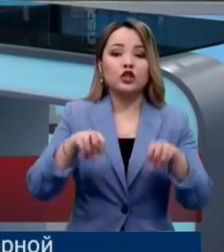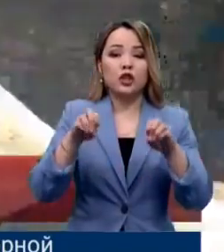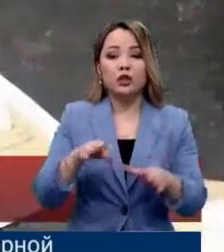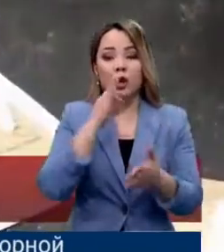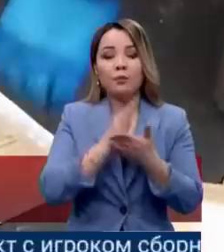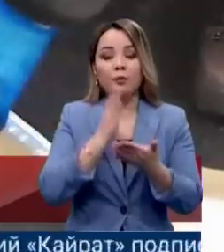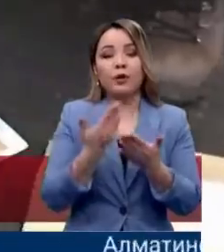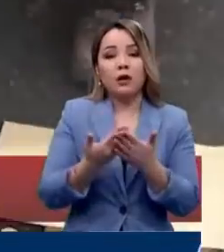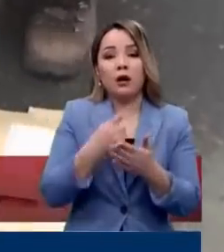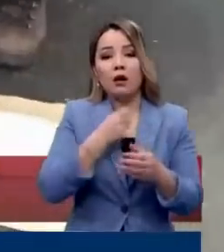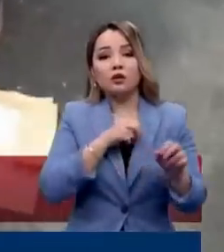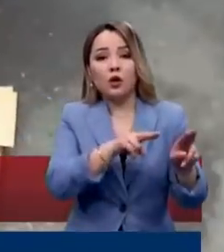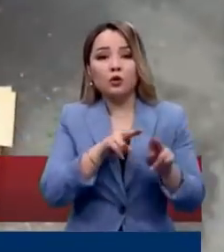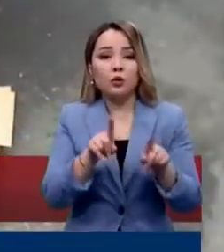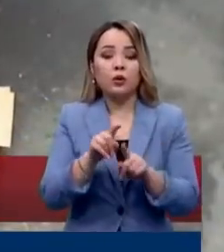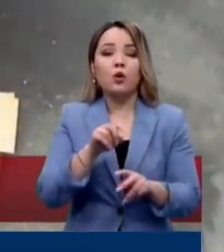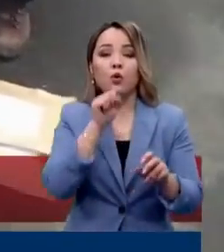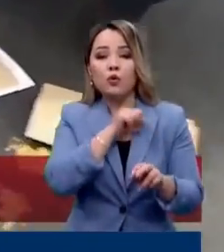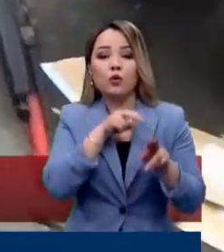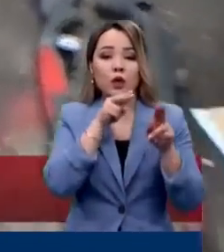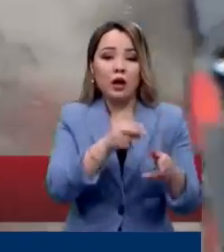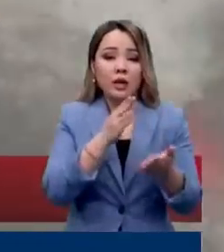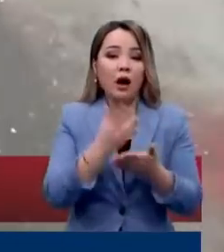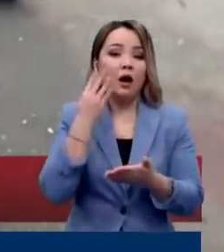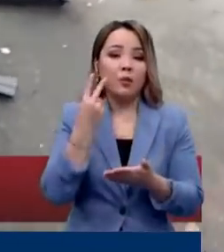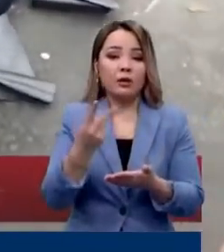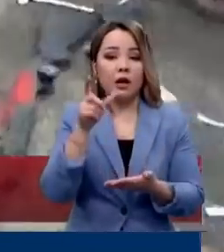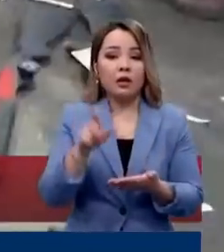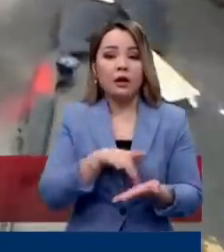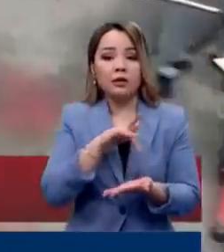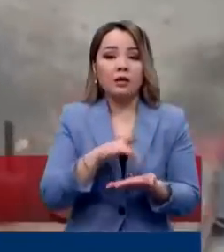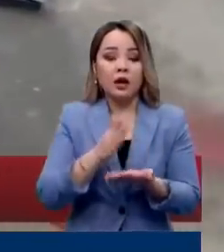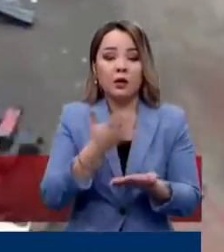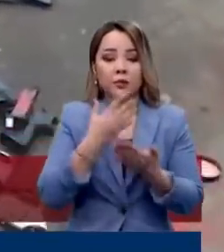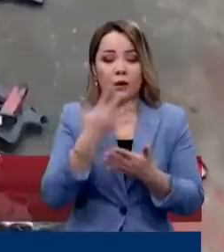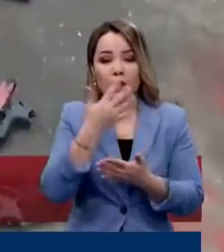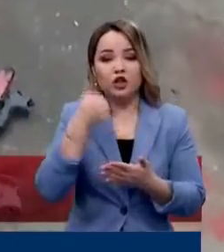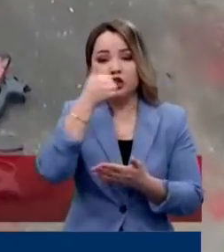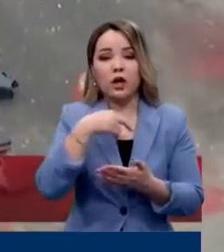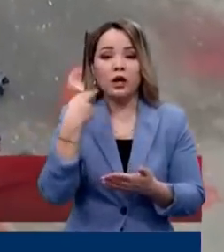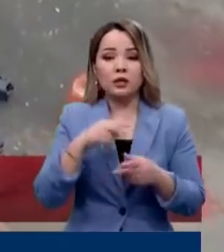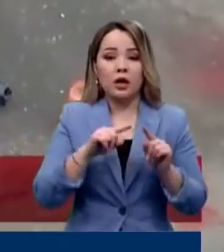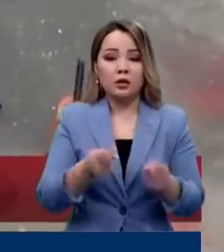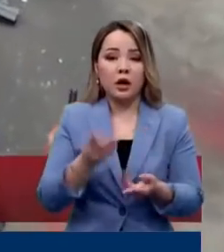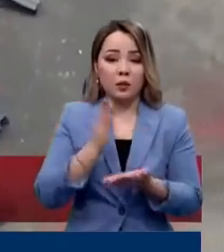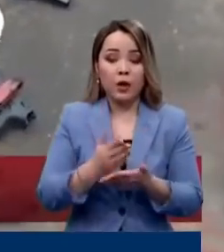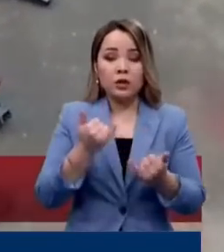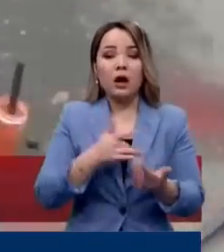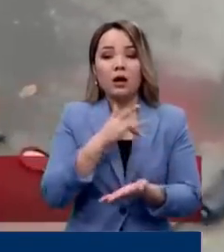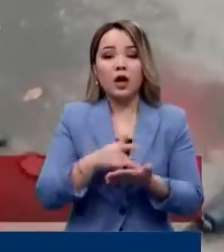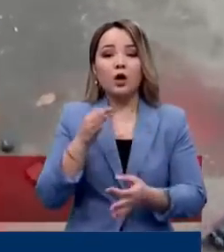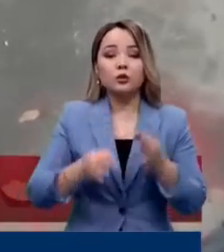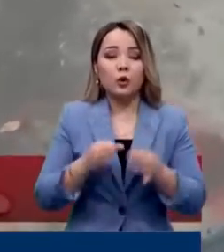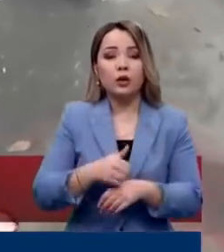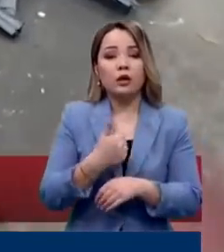үлгерді. Мәселен, қару жарақ пен оқ дәрі ұрлаған екі алматылық алдағы 5 жыл өмірін енді темір тордың ар жағында өткізеді. Қалалық соттың